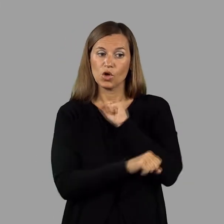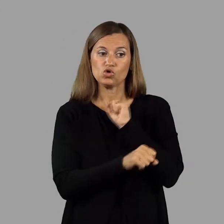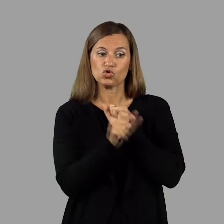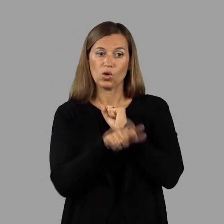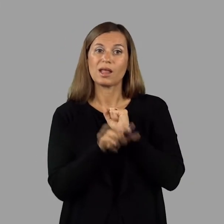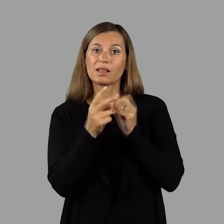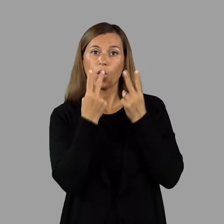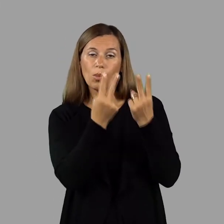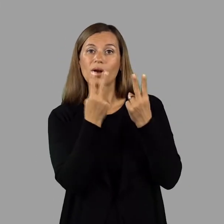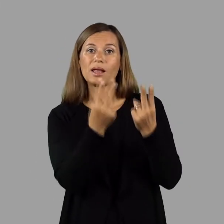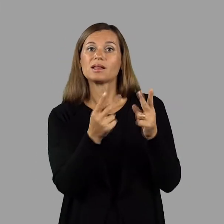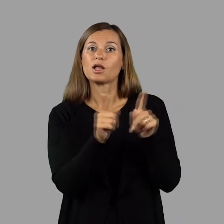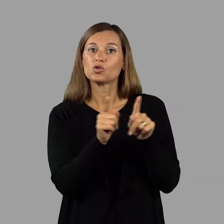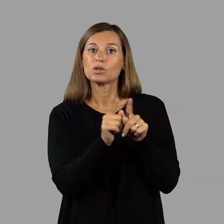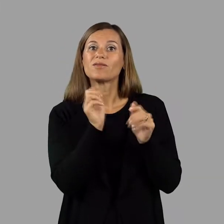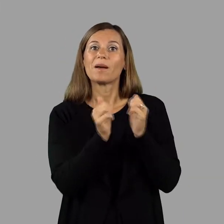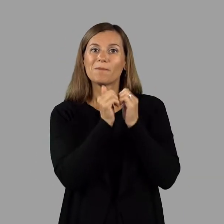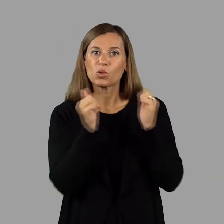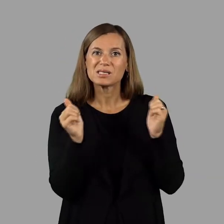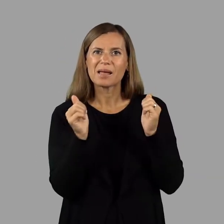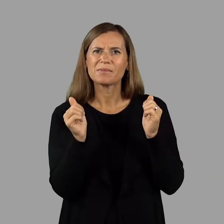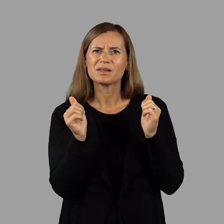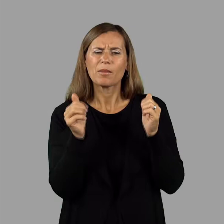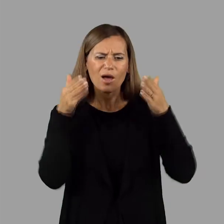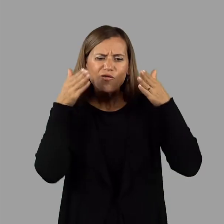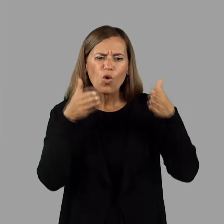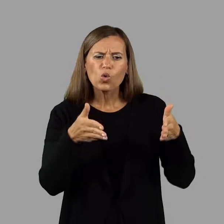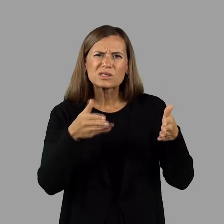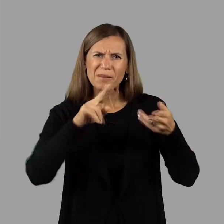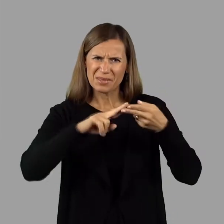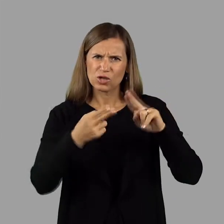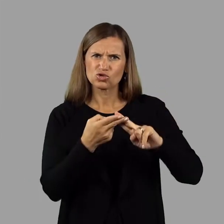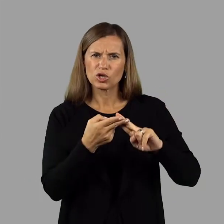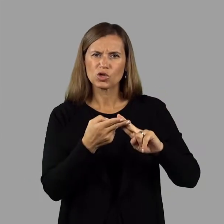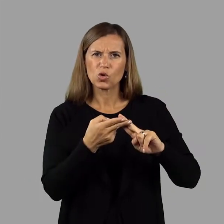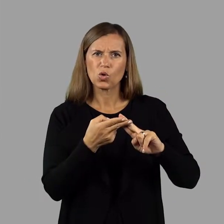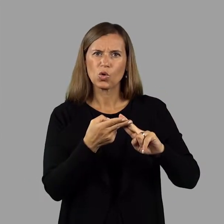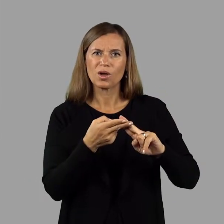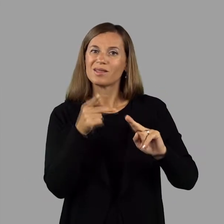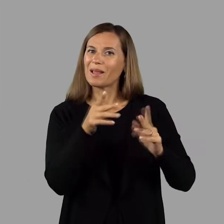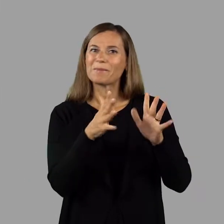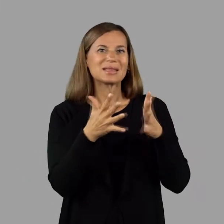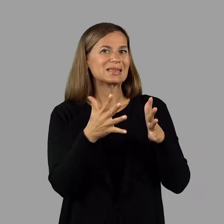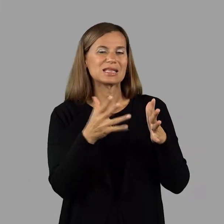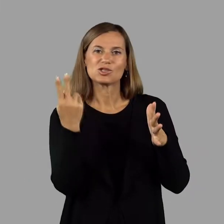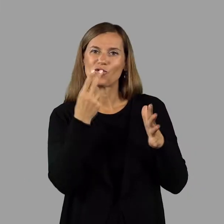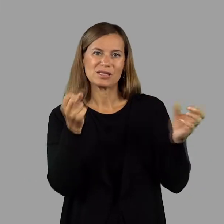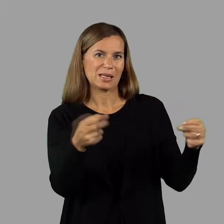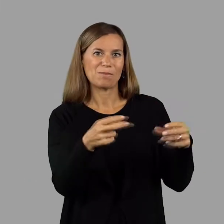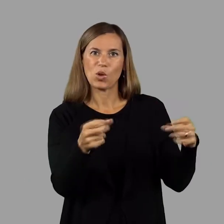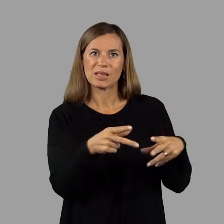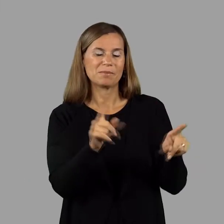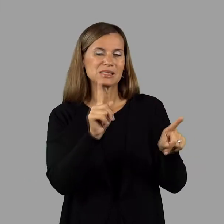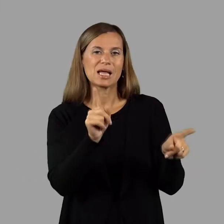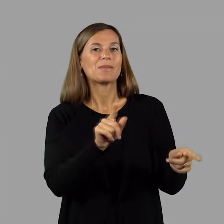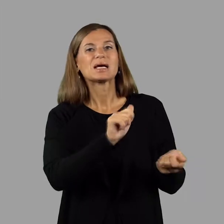Študent lahko to gleda tudi v posebnem fokusnem načinu, kjer nima slovenskih podnapisov,